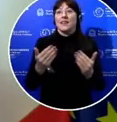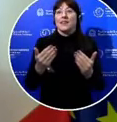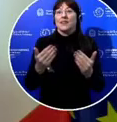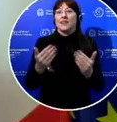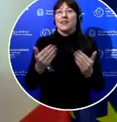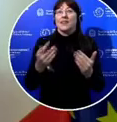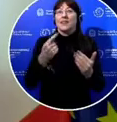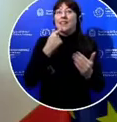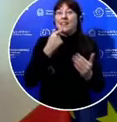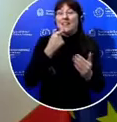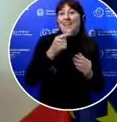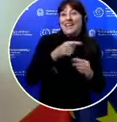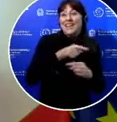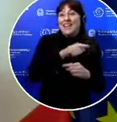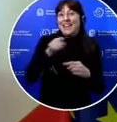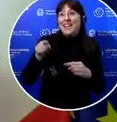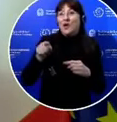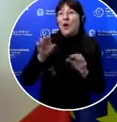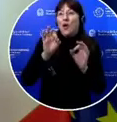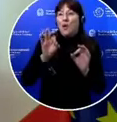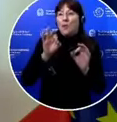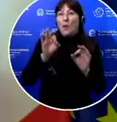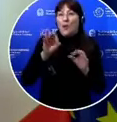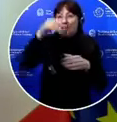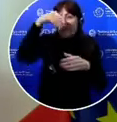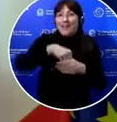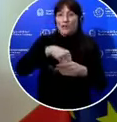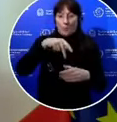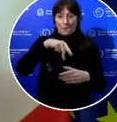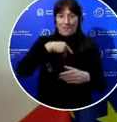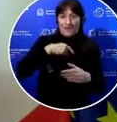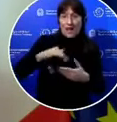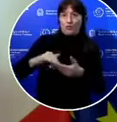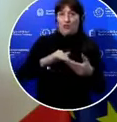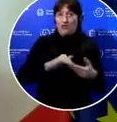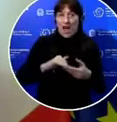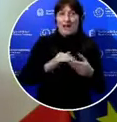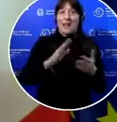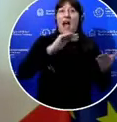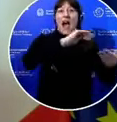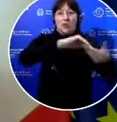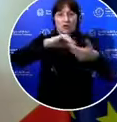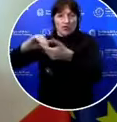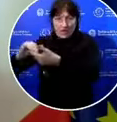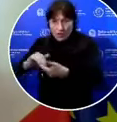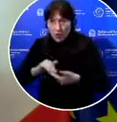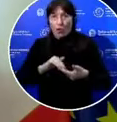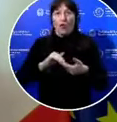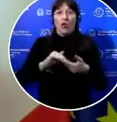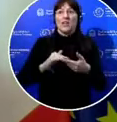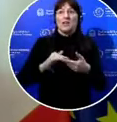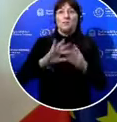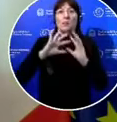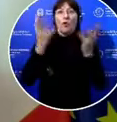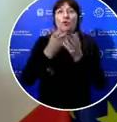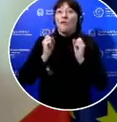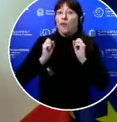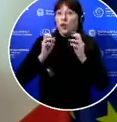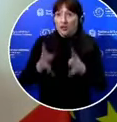a coloro che sono nella trincea del privato sociale, all'associazionismo, a quel mondo del volontariato